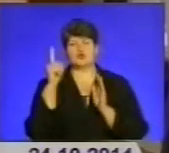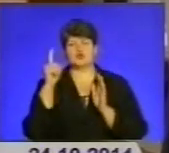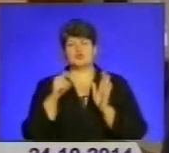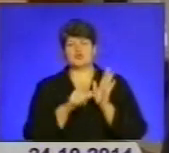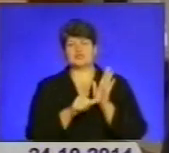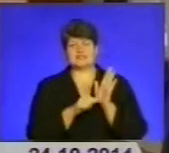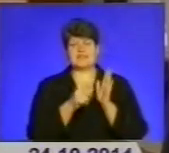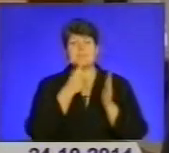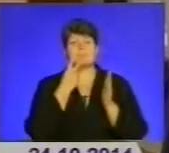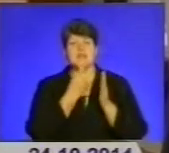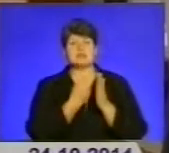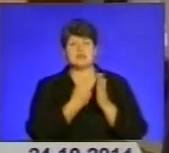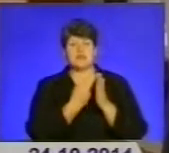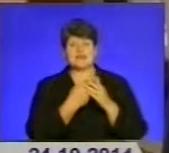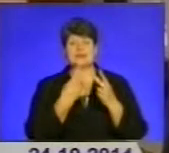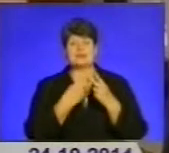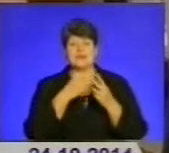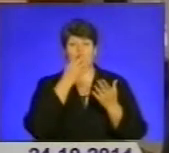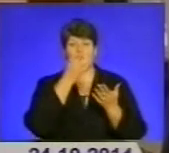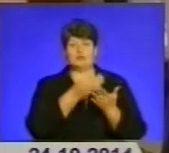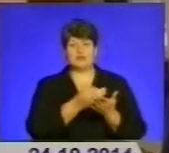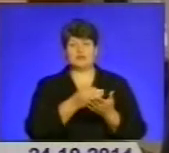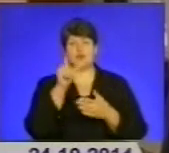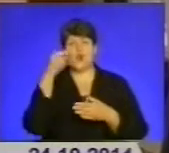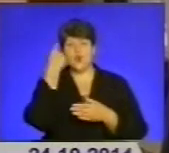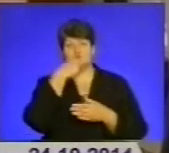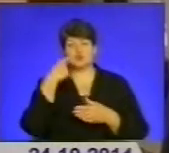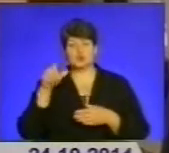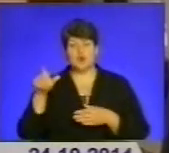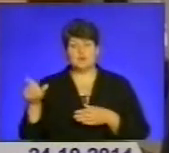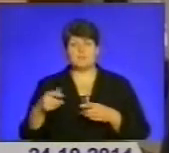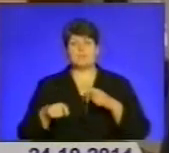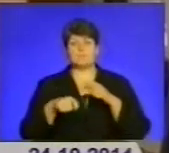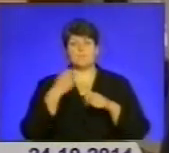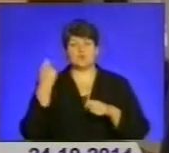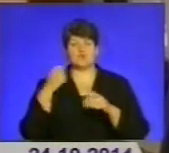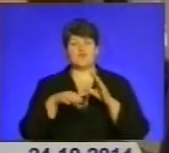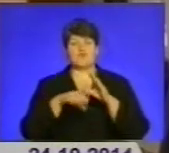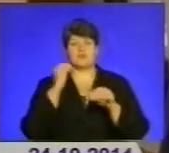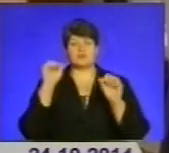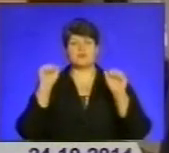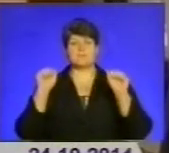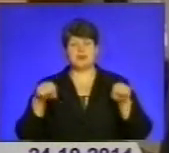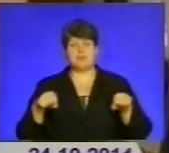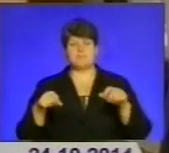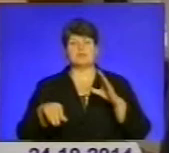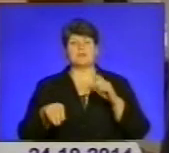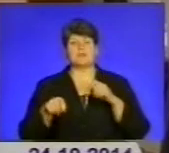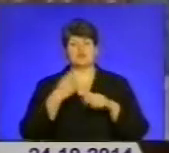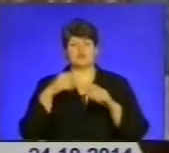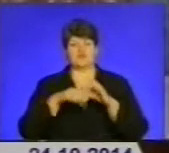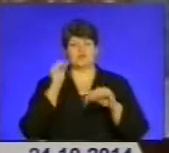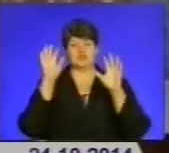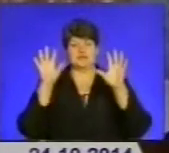які передбачають кримінальну відповідальність особам, які порушують виборчі права і порушують виборче